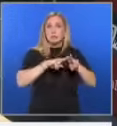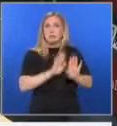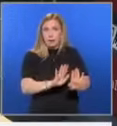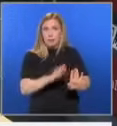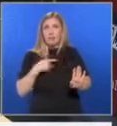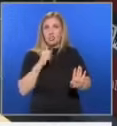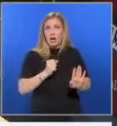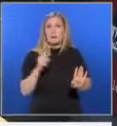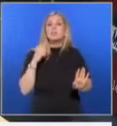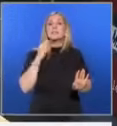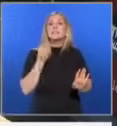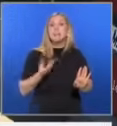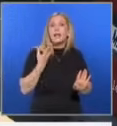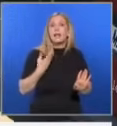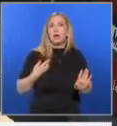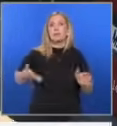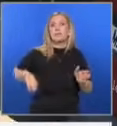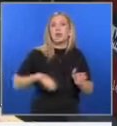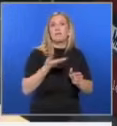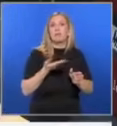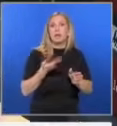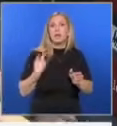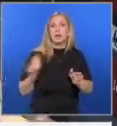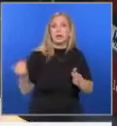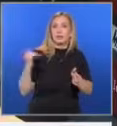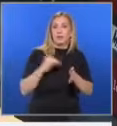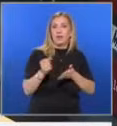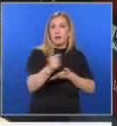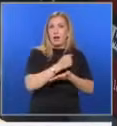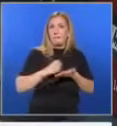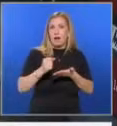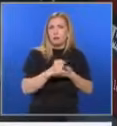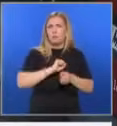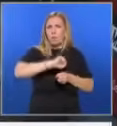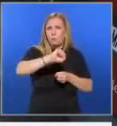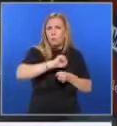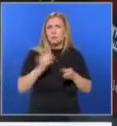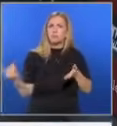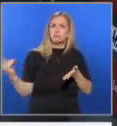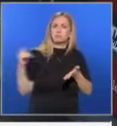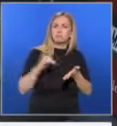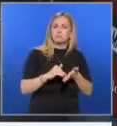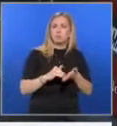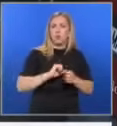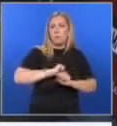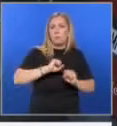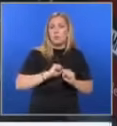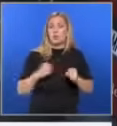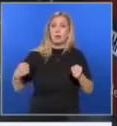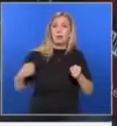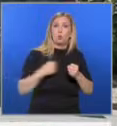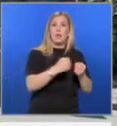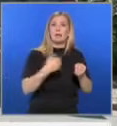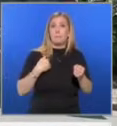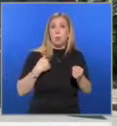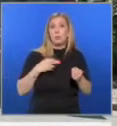зелено. Следователно тръгвам и при тръгването се появява трамвая с не знам с каква скорост. С голяма скорост. И не отнася и мен, и